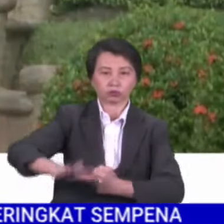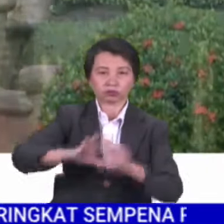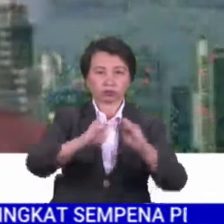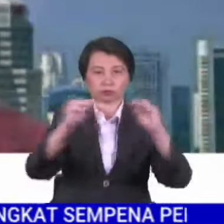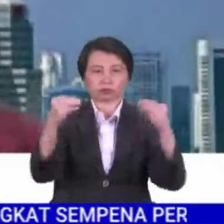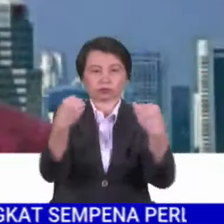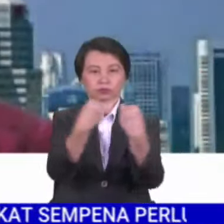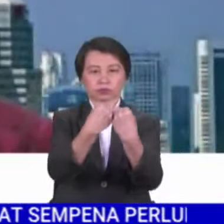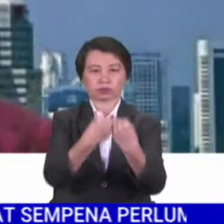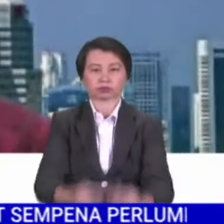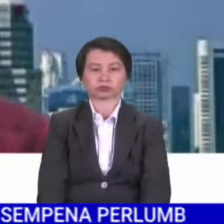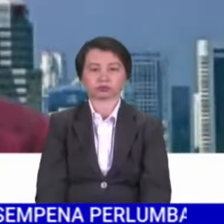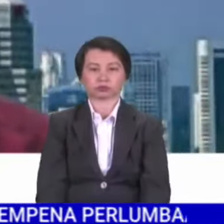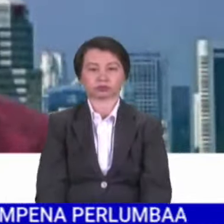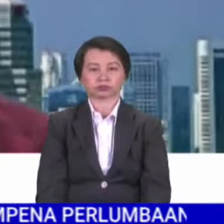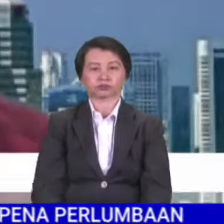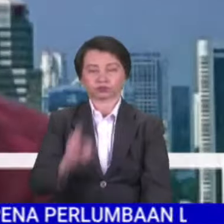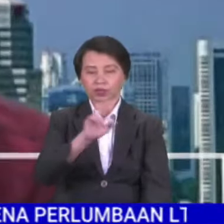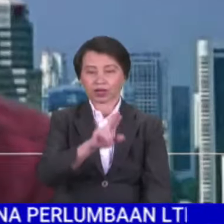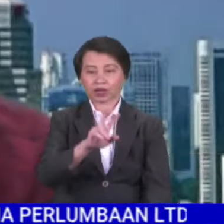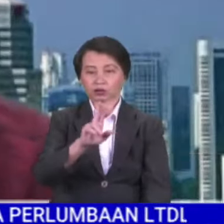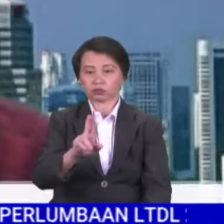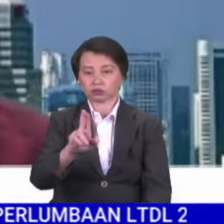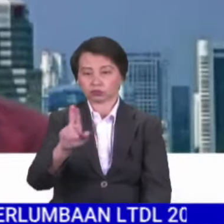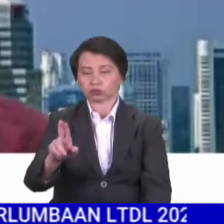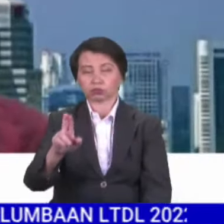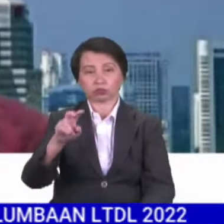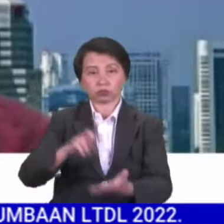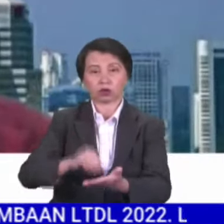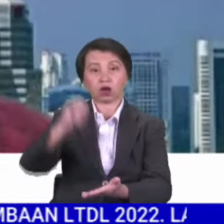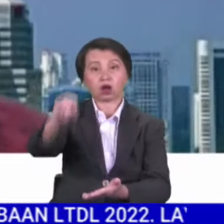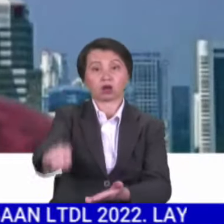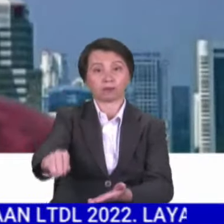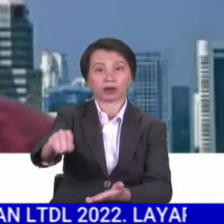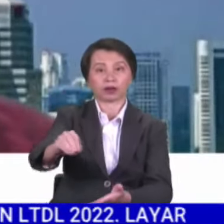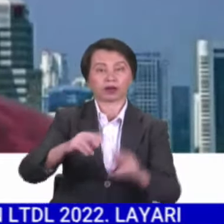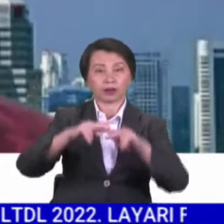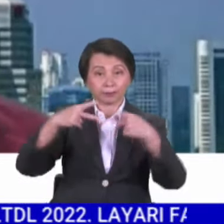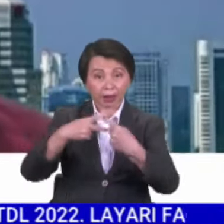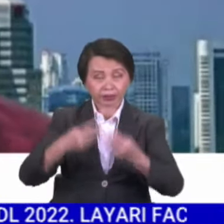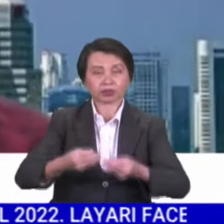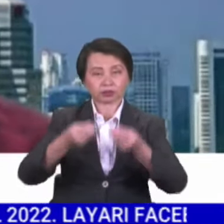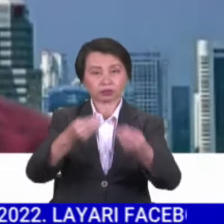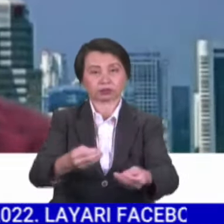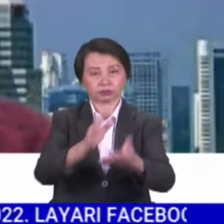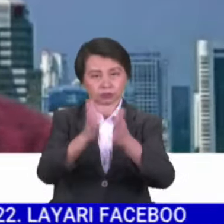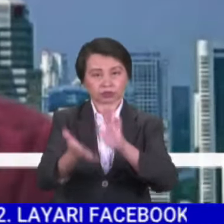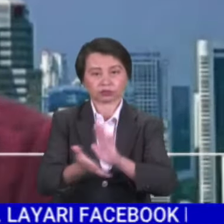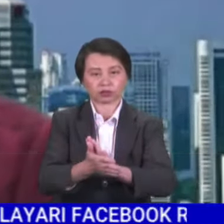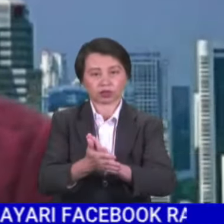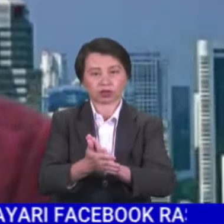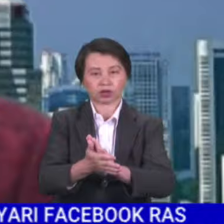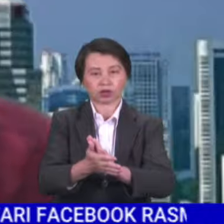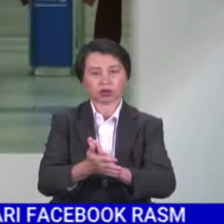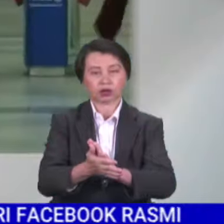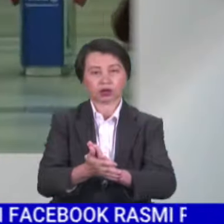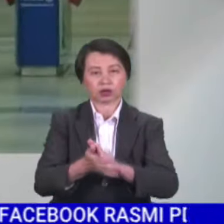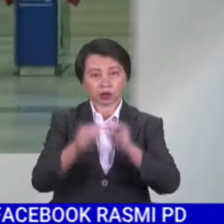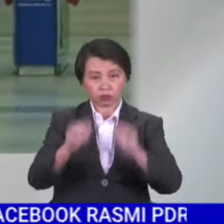masyarakat. RUU Lompat Parti ini memberikan ruang ataupun menyebabkan sekira